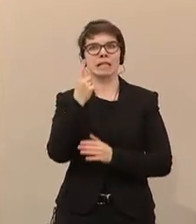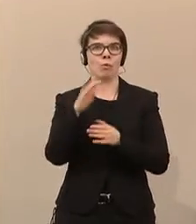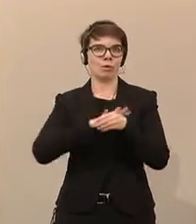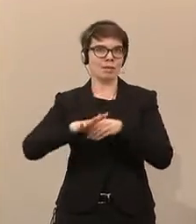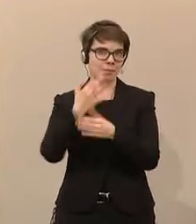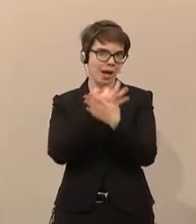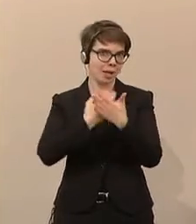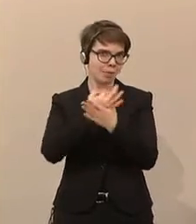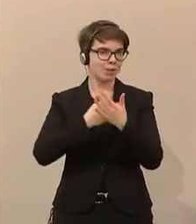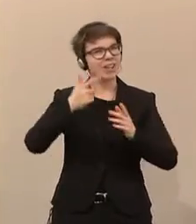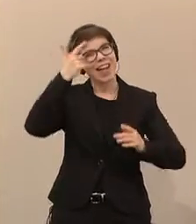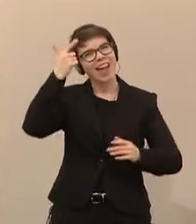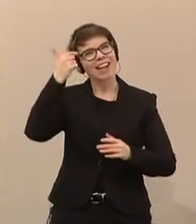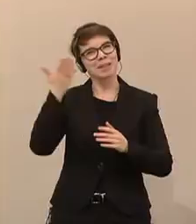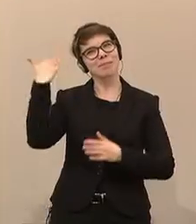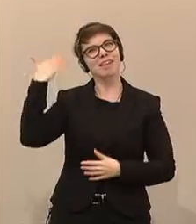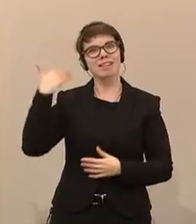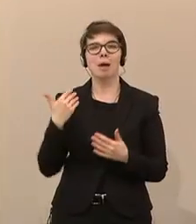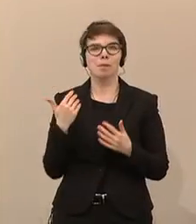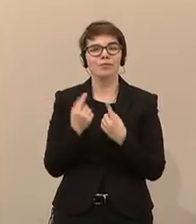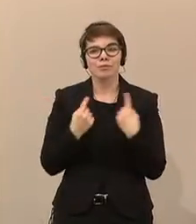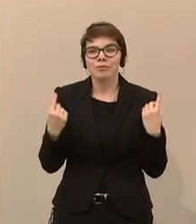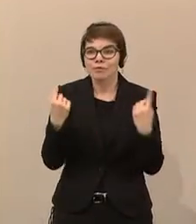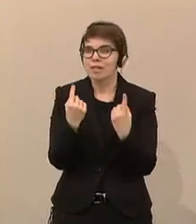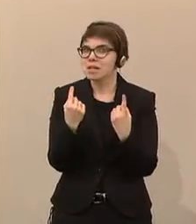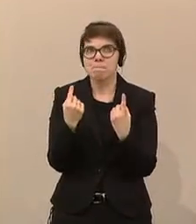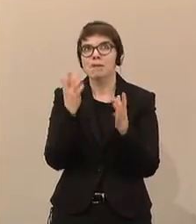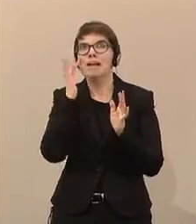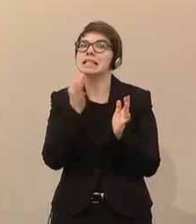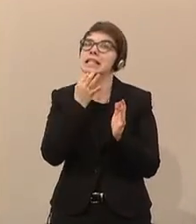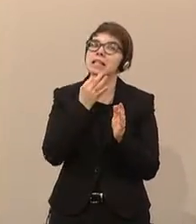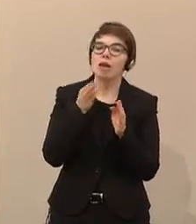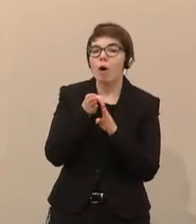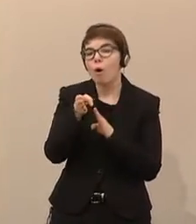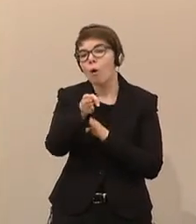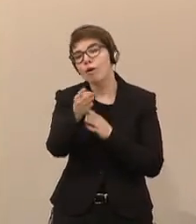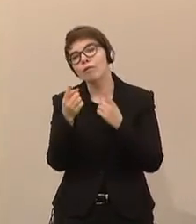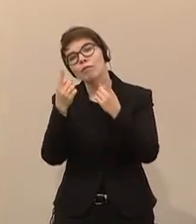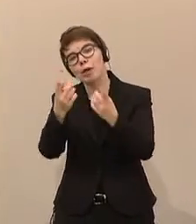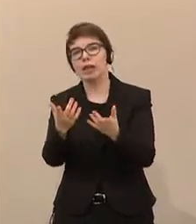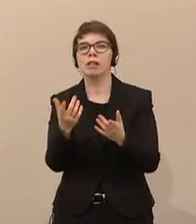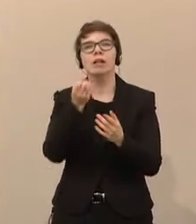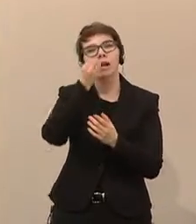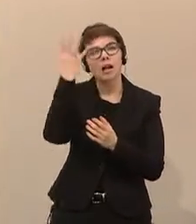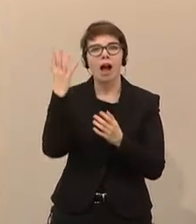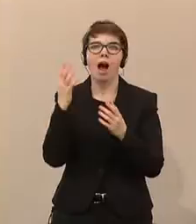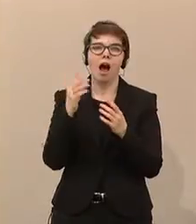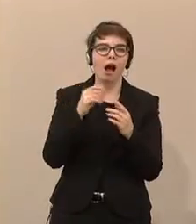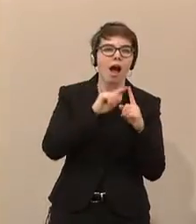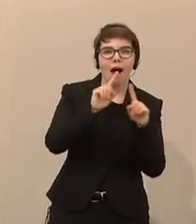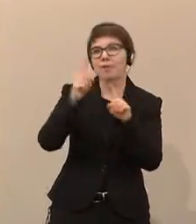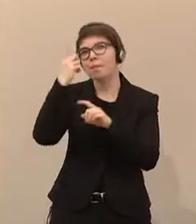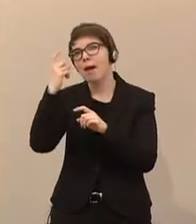gebracht. Und ich habe in Erinnerung, nicht einmal wir wussten noch genau, wohin im Detail die Reise geht, da man sich ja zusammenraufen muss. Da hat die Frau